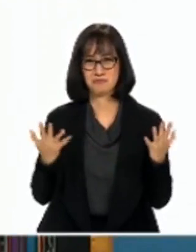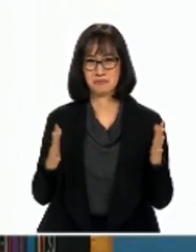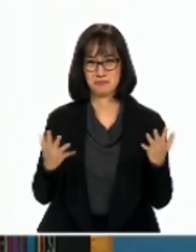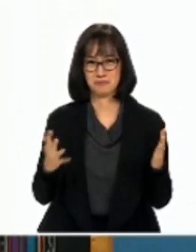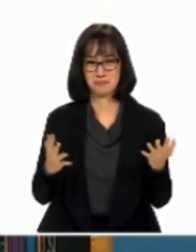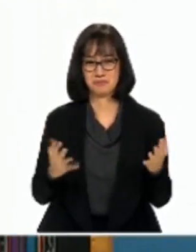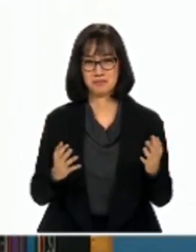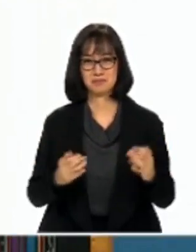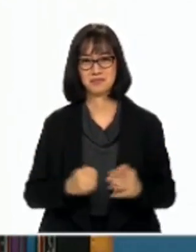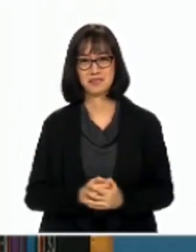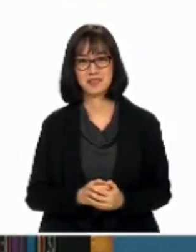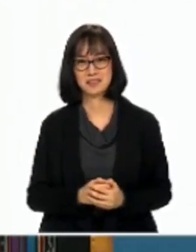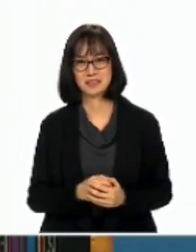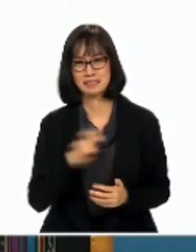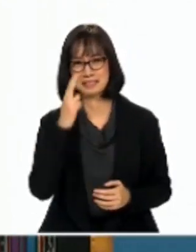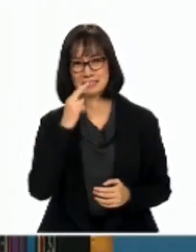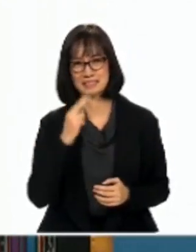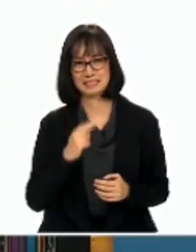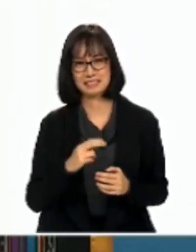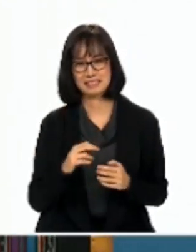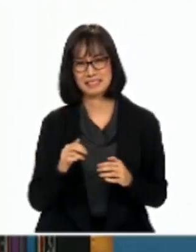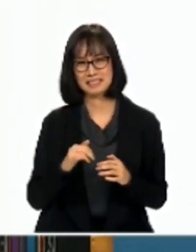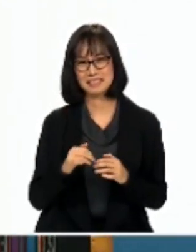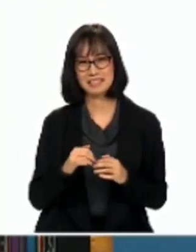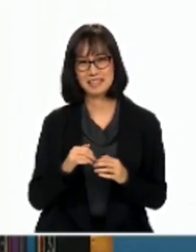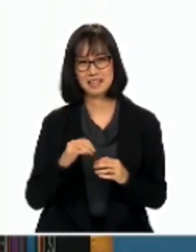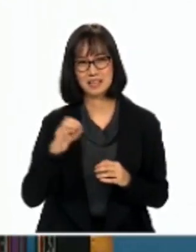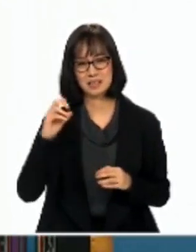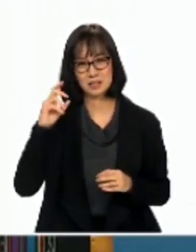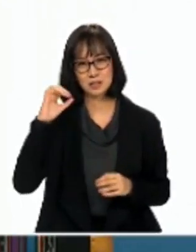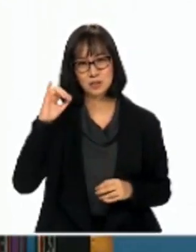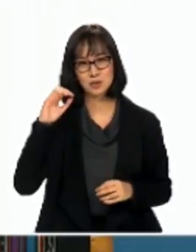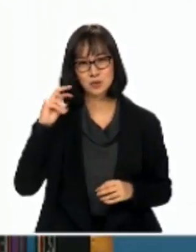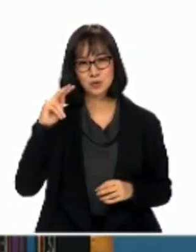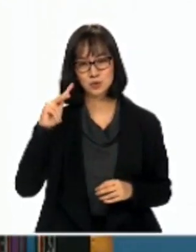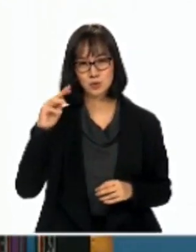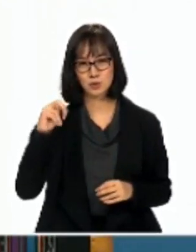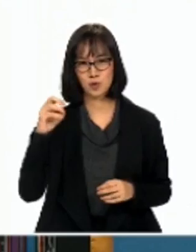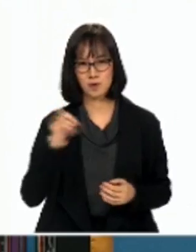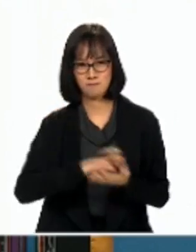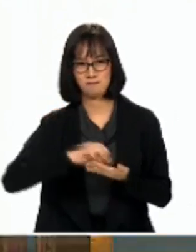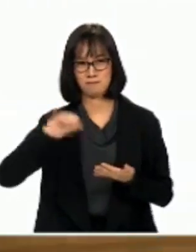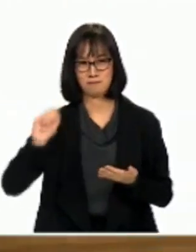He joke, no, ganun rin. Kaya, tapon ko sa Central Bank.